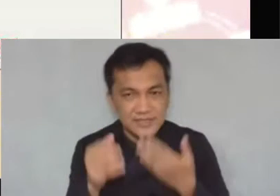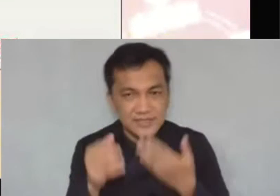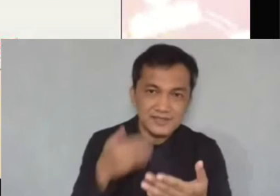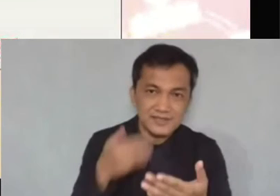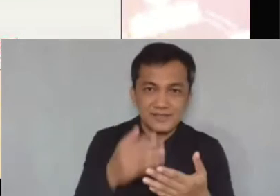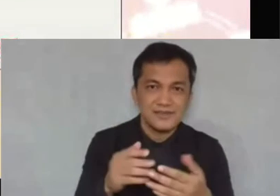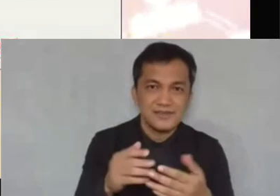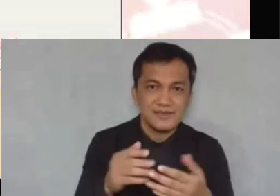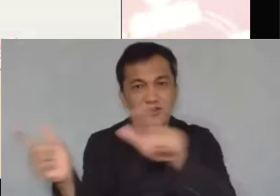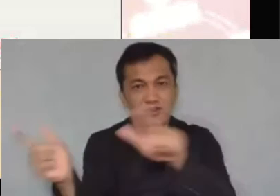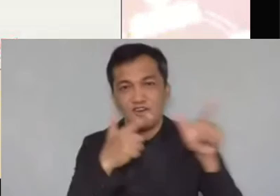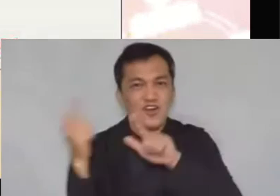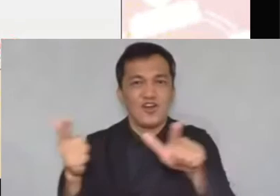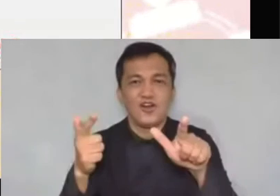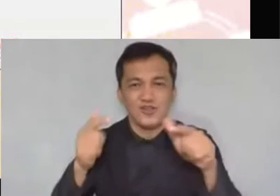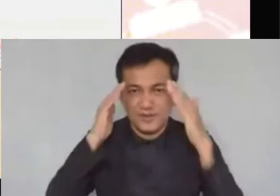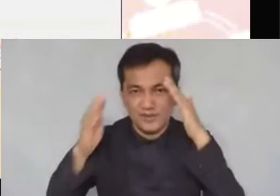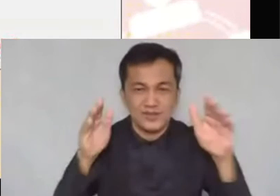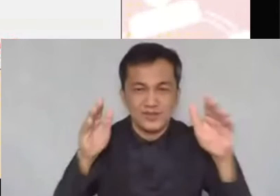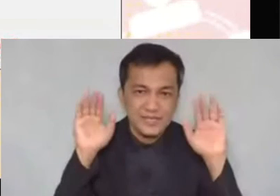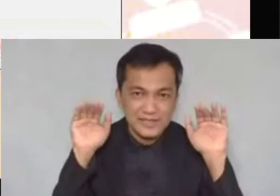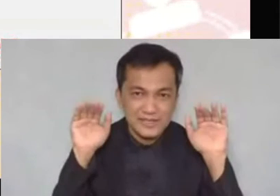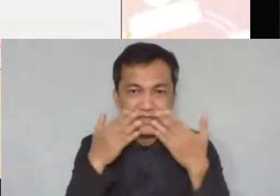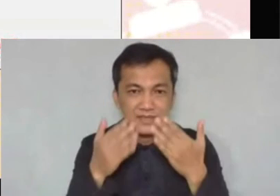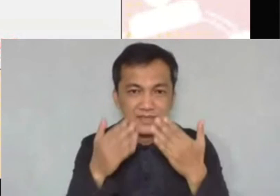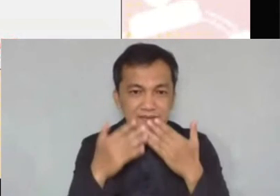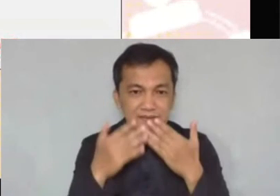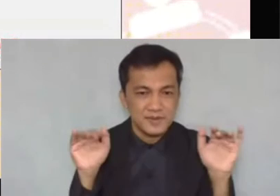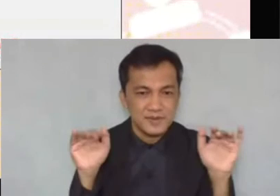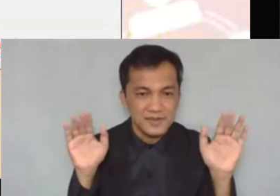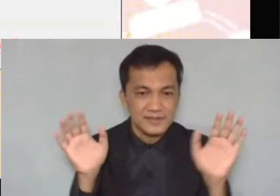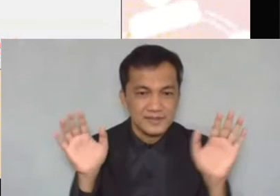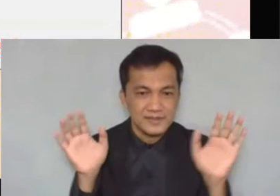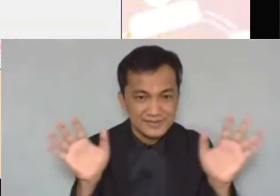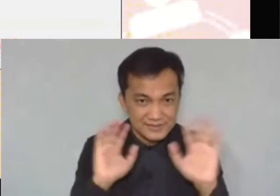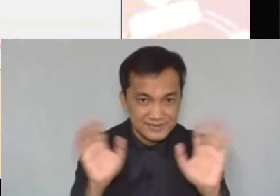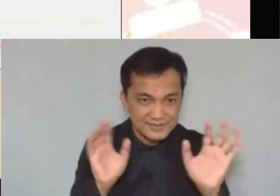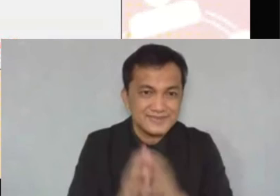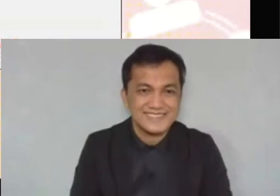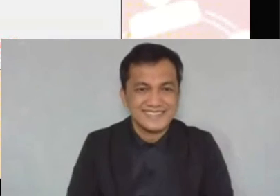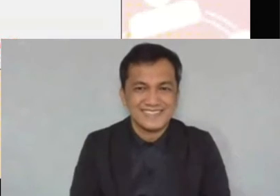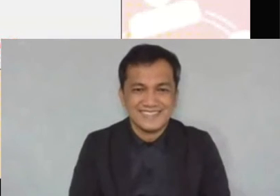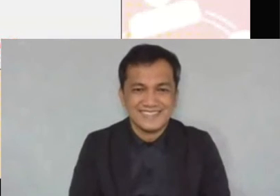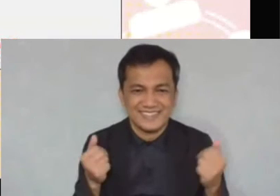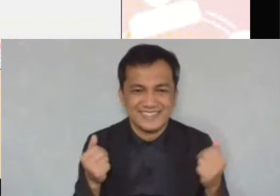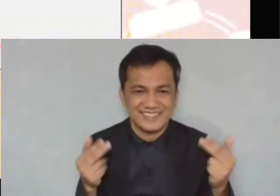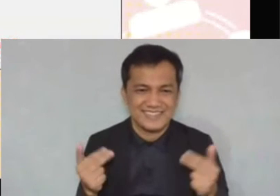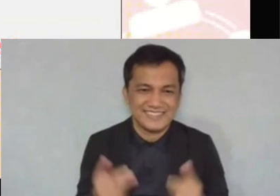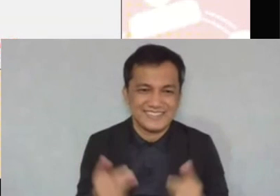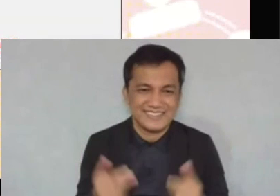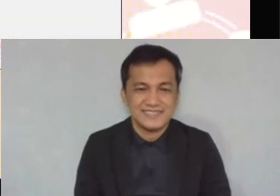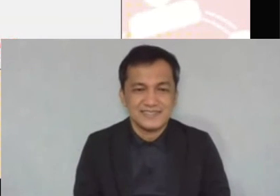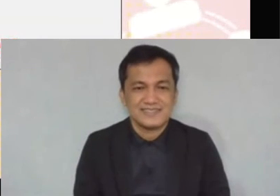Castro. Iris, thank you so much. Everybody else, hello. Thank you. CJ, Bye-bye. ang ating mga